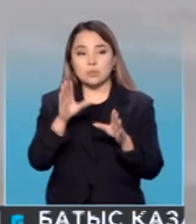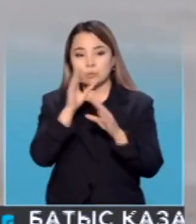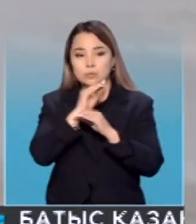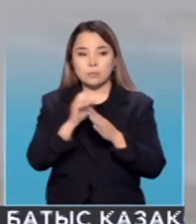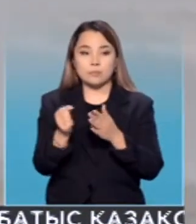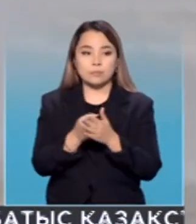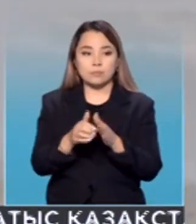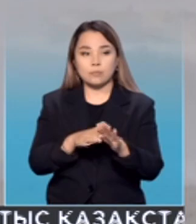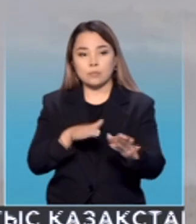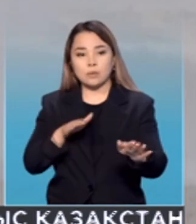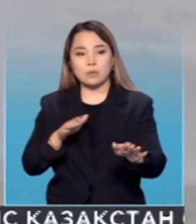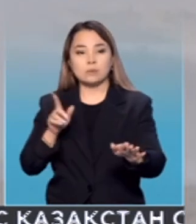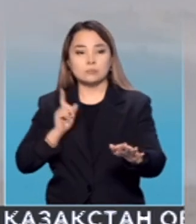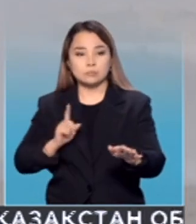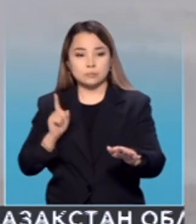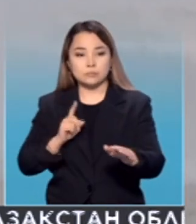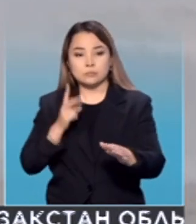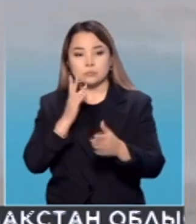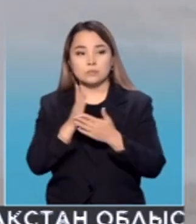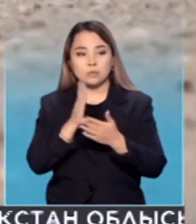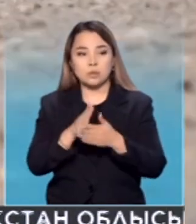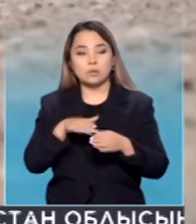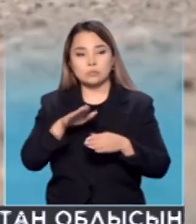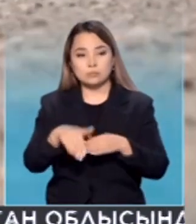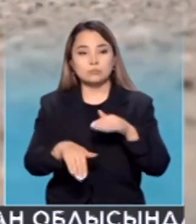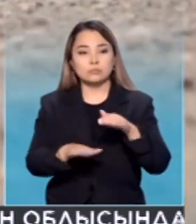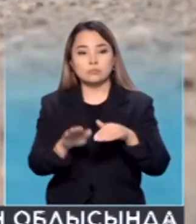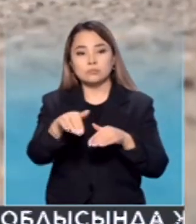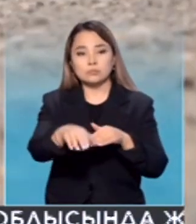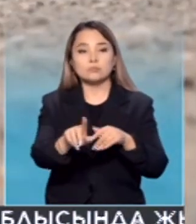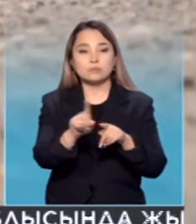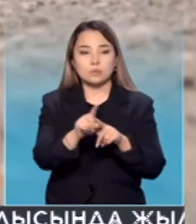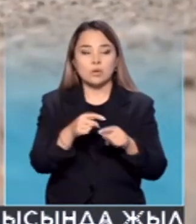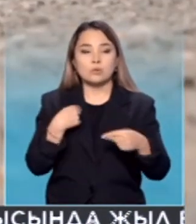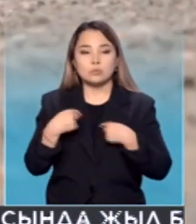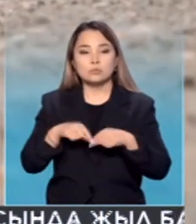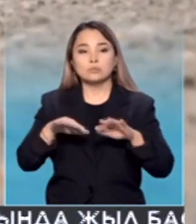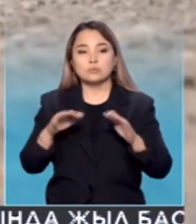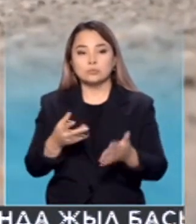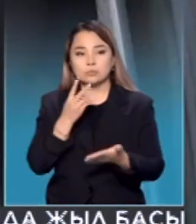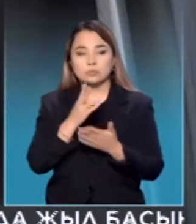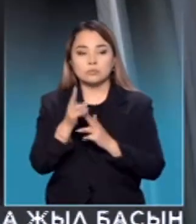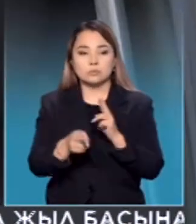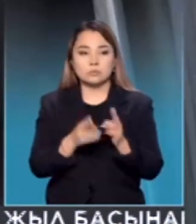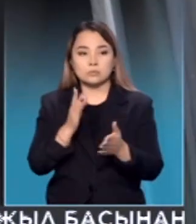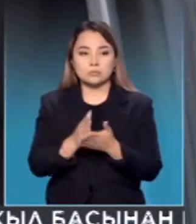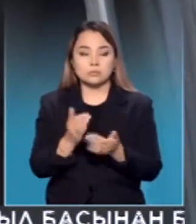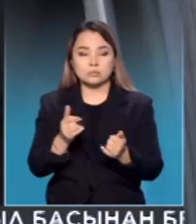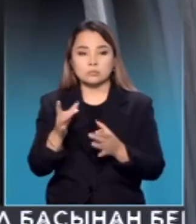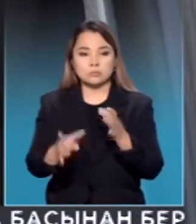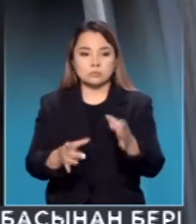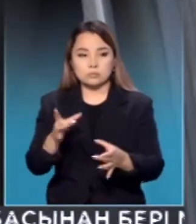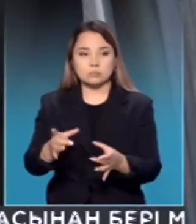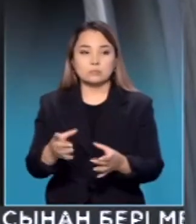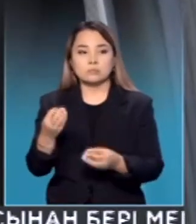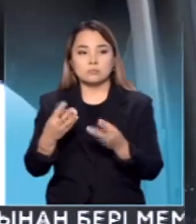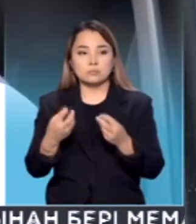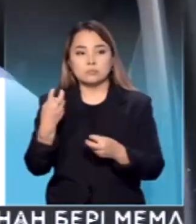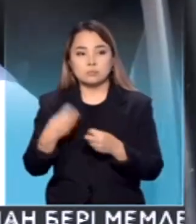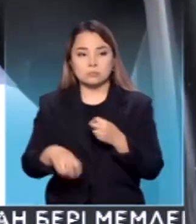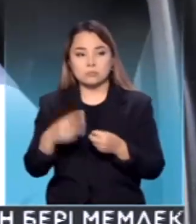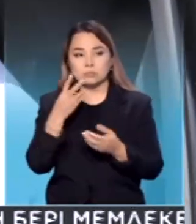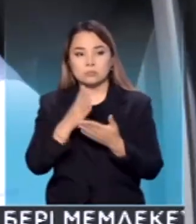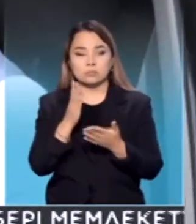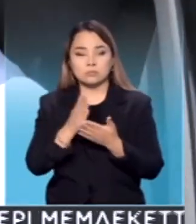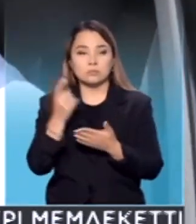алмай кептелісе тұрса, енді бірі жолдың ойдым-ойдым шұқырларынан шаршадық дейді. Лавой сынып жатыр, машинаның фарлары кетіп жатыр.